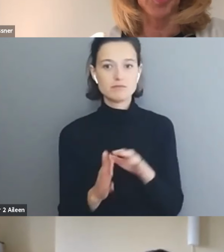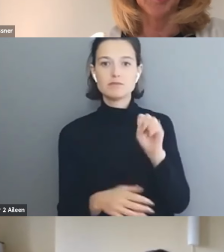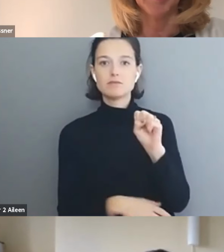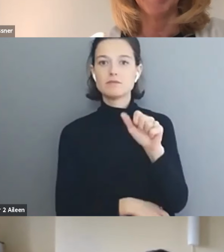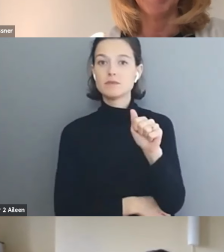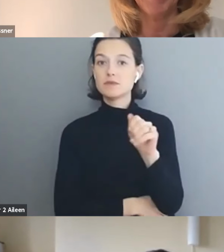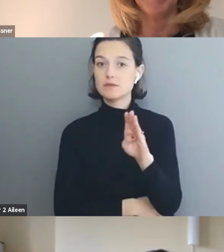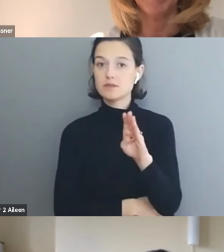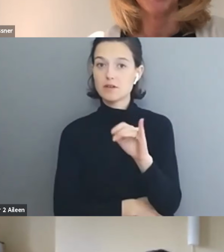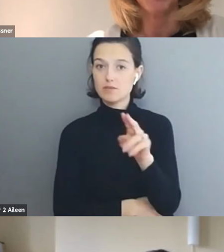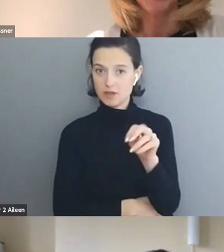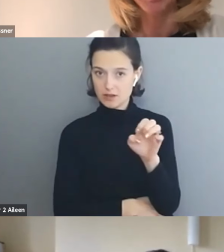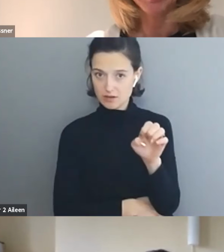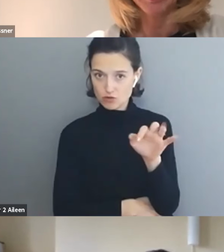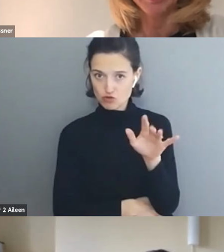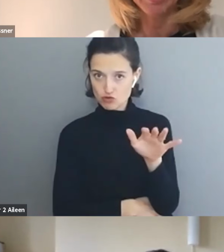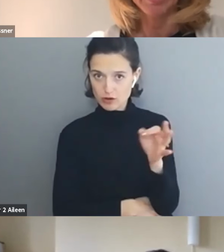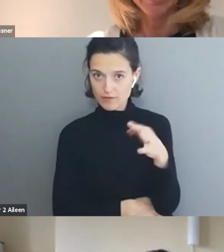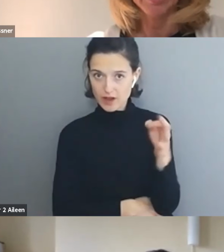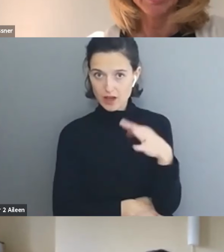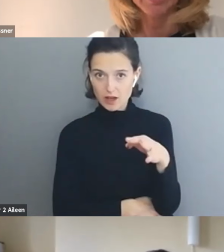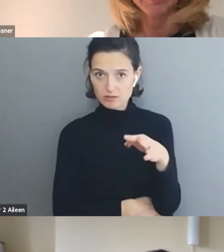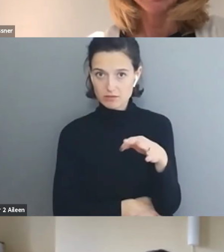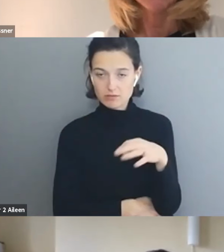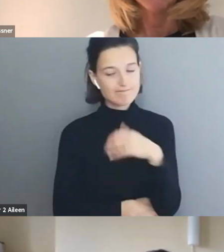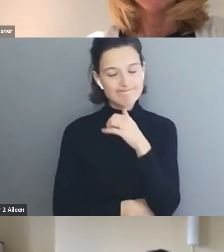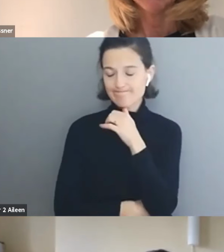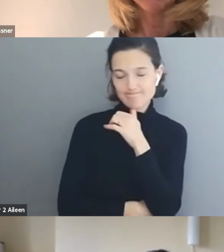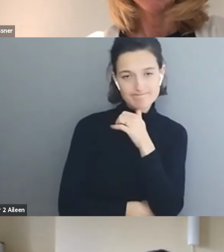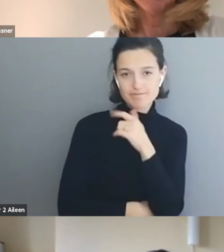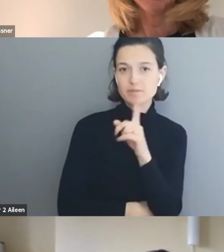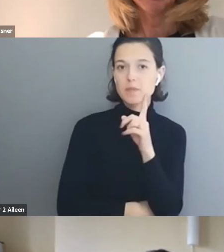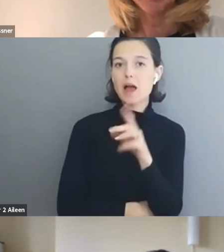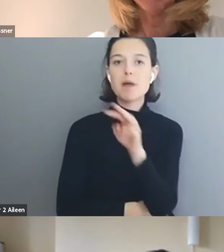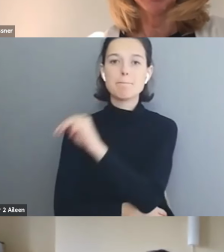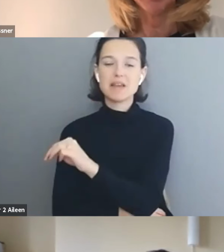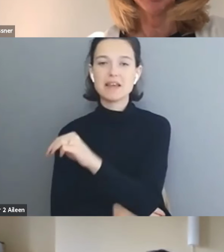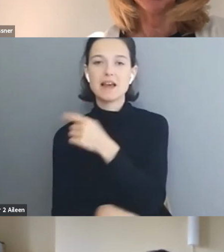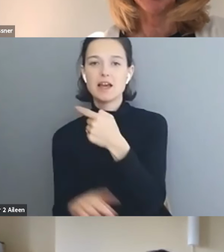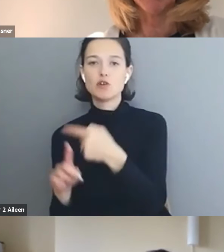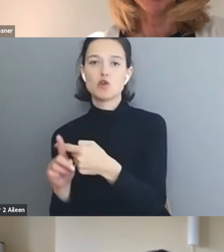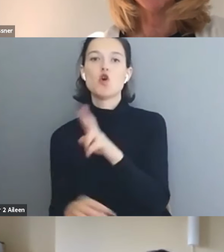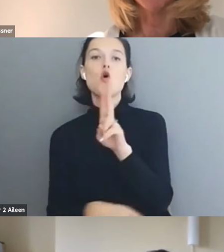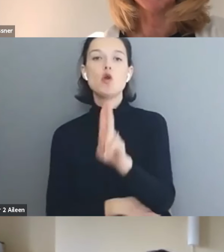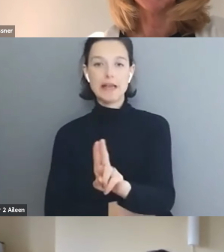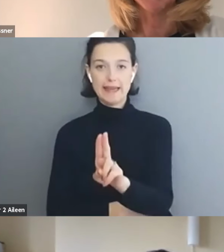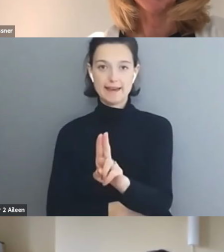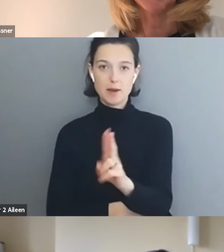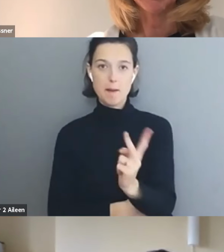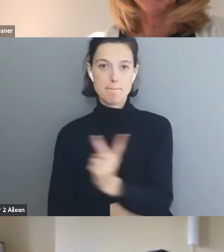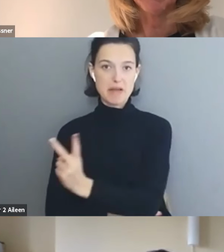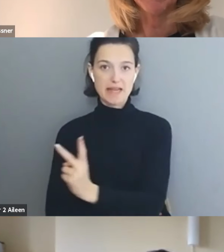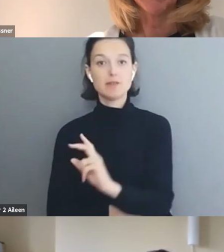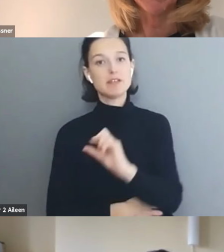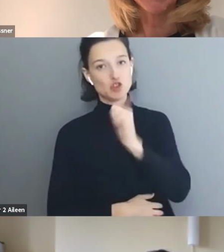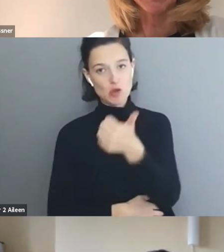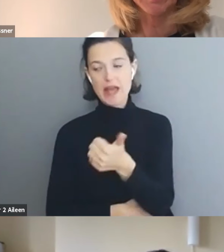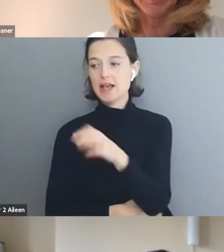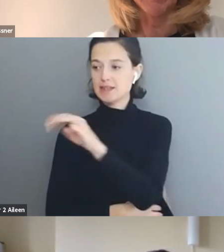im Petto? Nein, aber ich glaube, Michael hat die Hand gehoben und auch Ulrike. Dann würde ich zuerst Michael das Wort geben und danach an